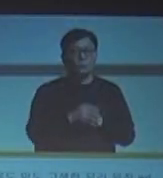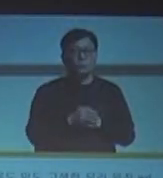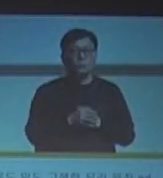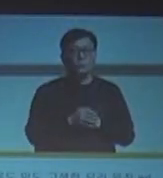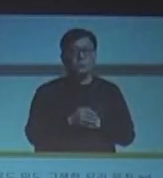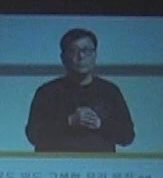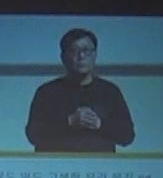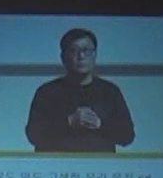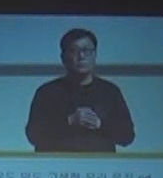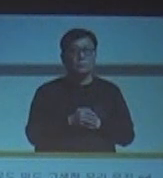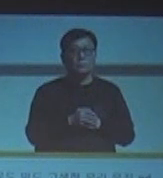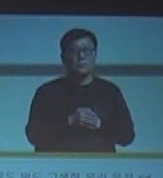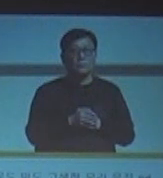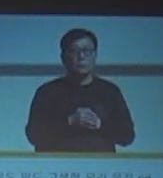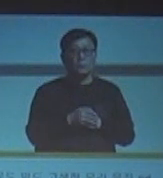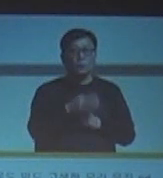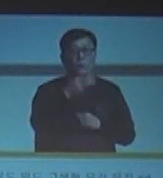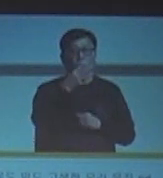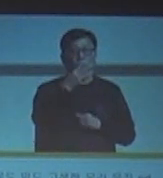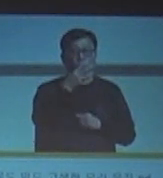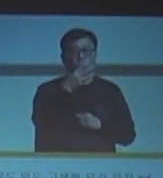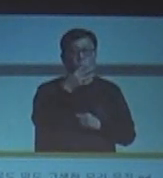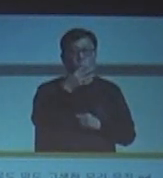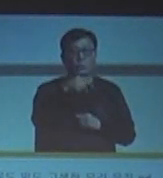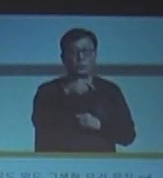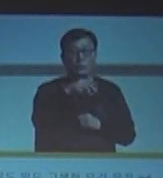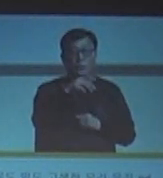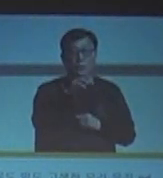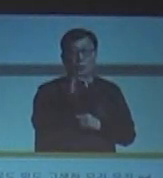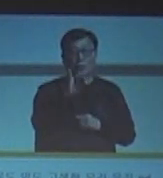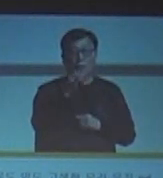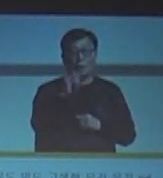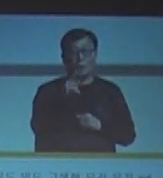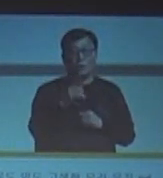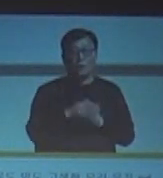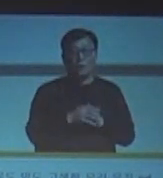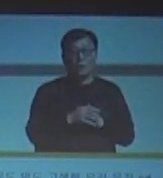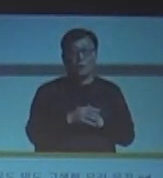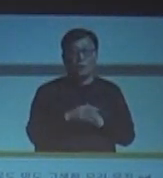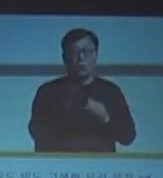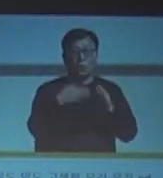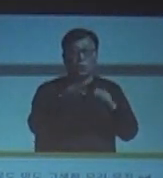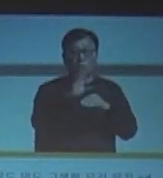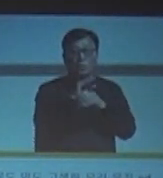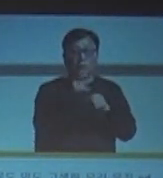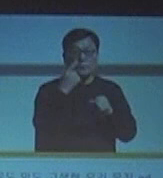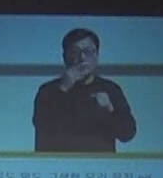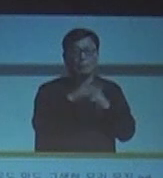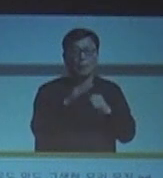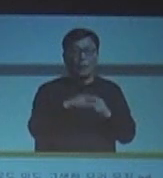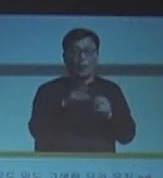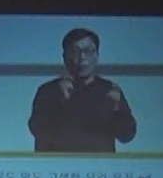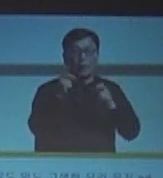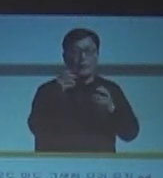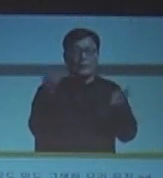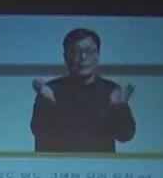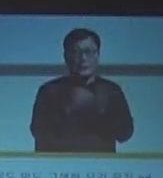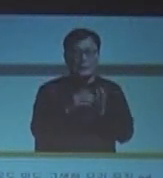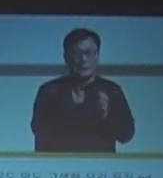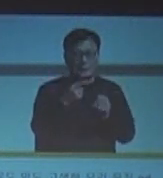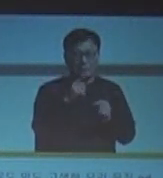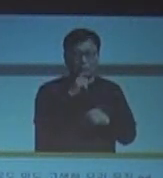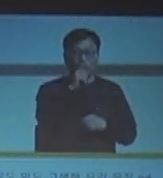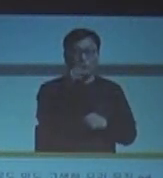토크 루시아. 네. 공개 방송 보려고 회사 째고 왔습니다. 방송 준비한다고 몸도 마음도 고생한 우리